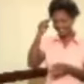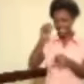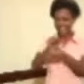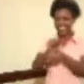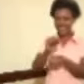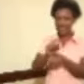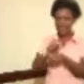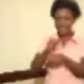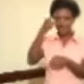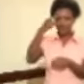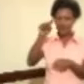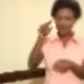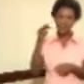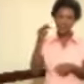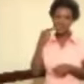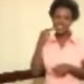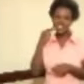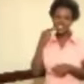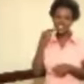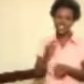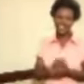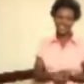là, travail là, disponible.